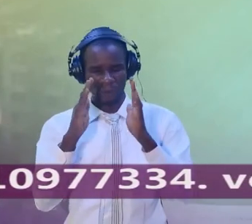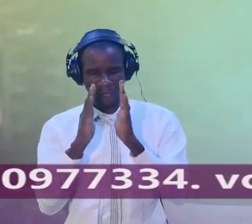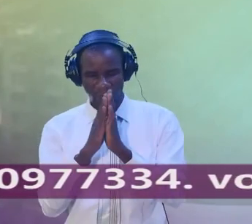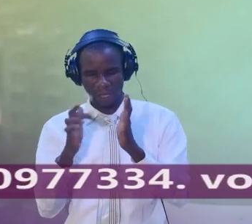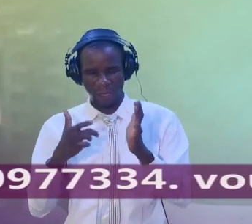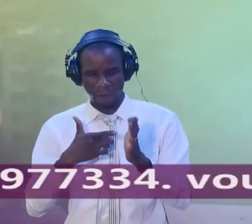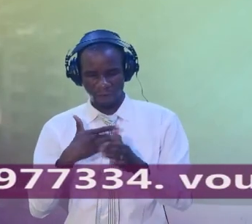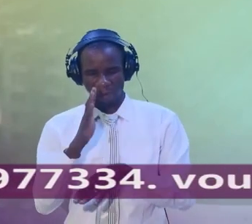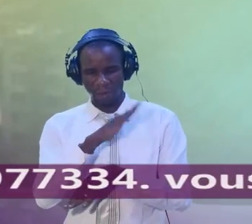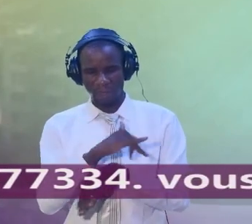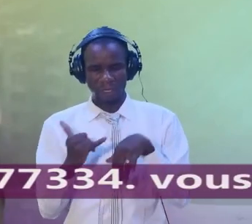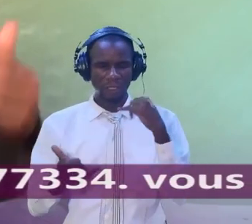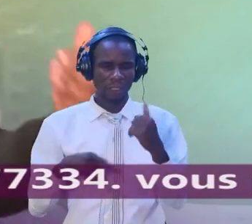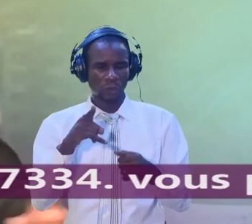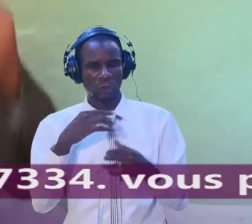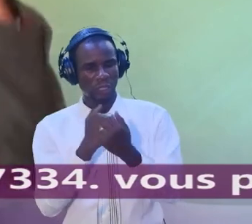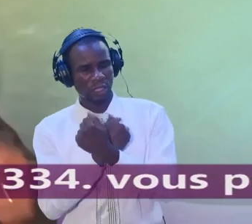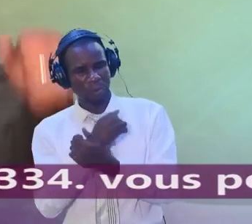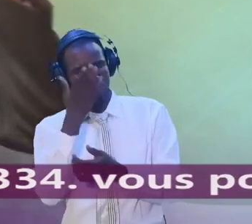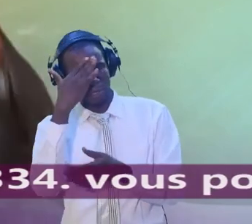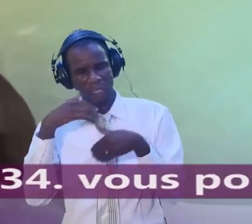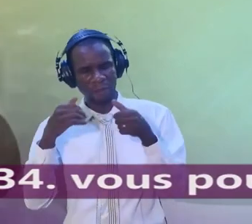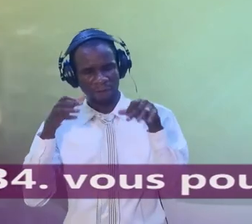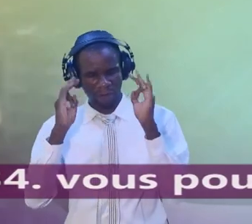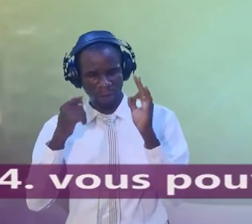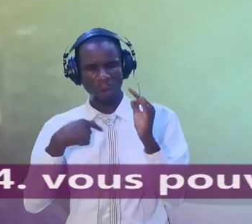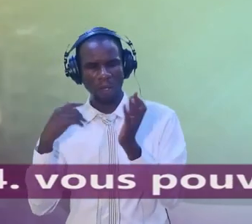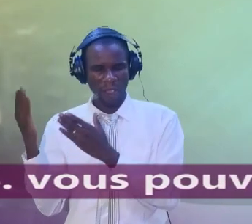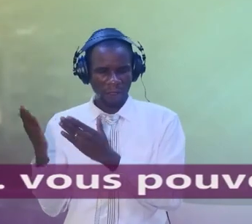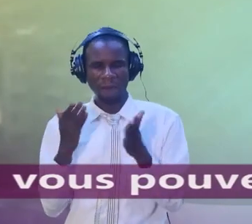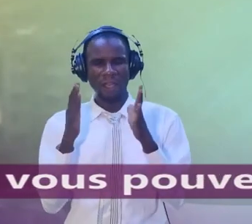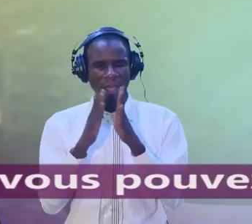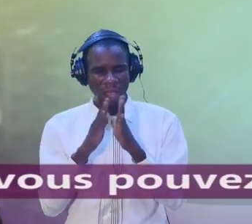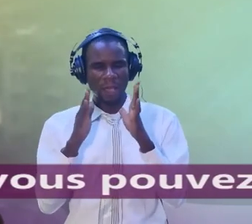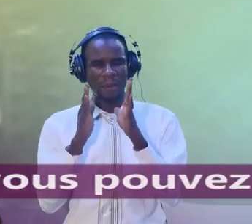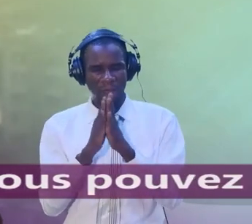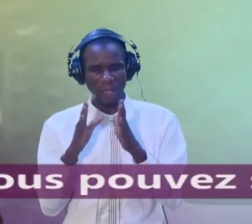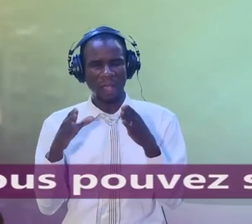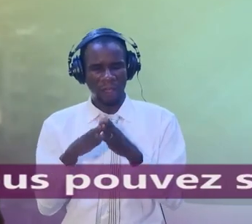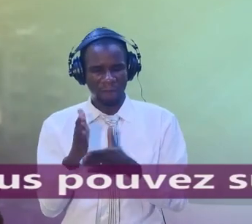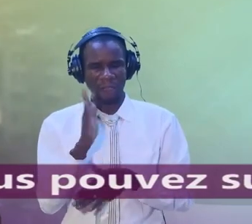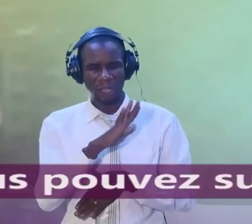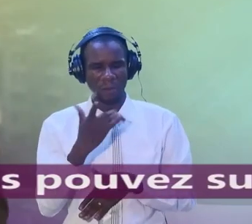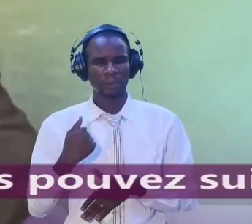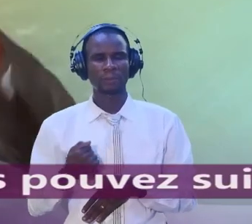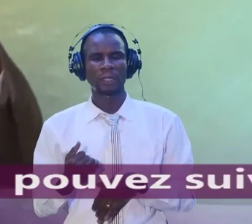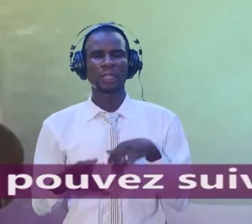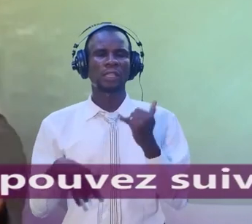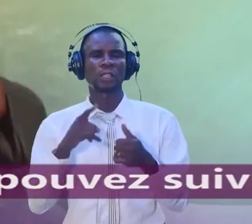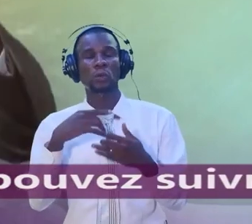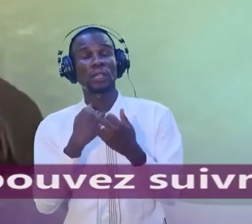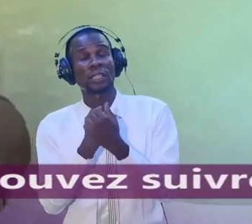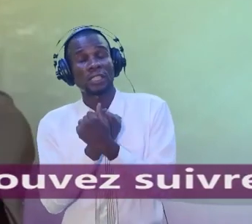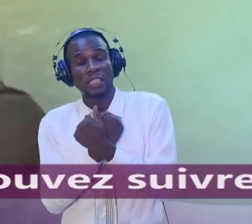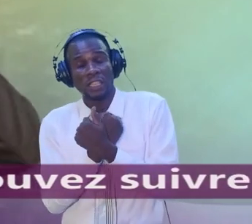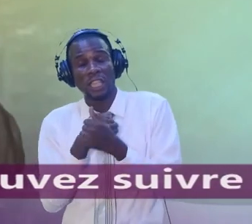kumfuata Yesu Kristo, hebu omba pamoja nami. Ukitaka kuanza maisha mapya, na kualika pia